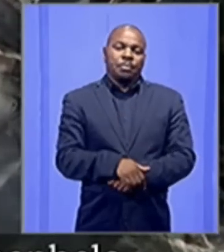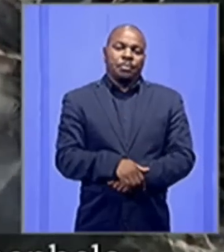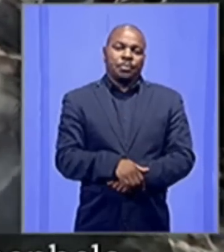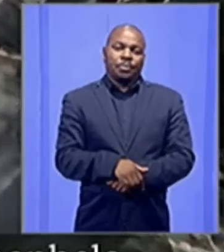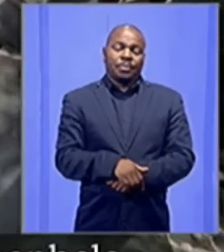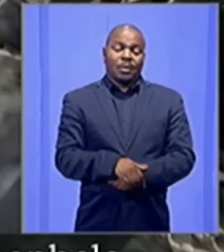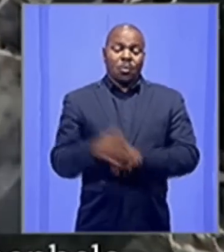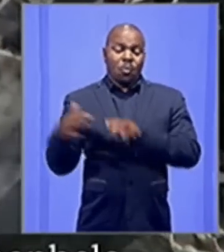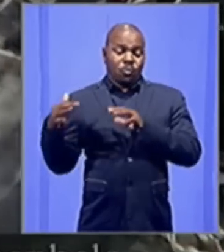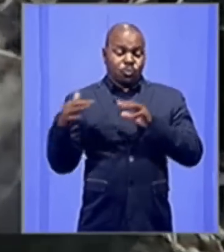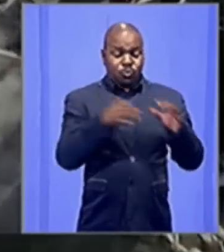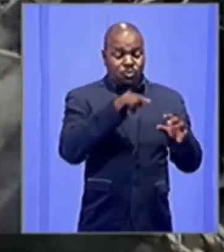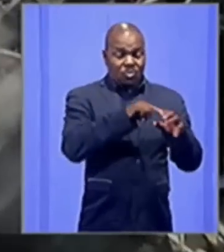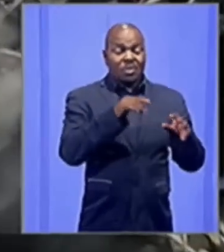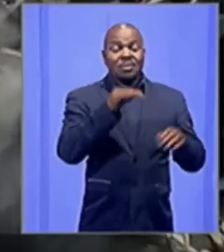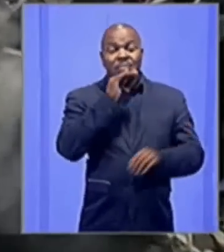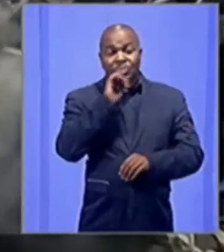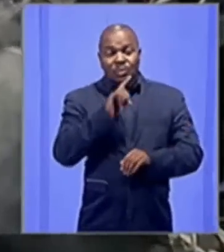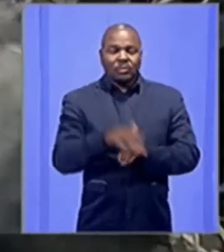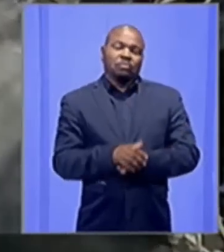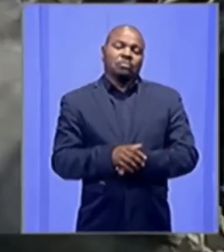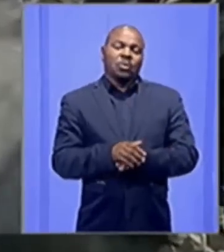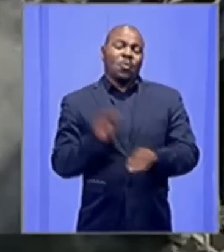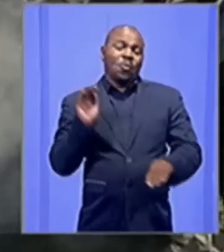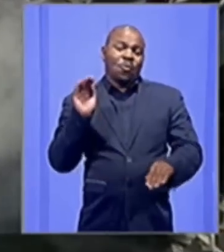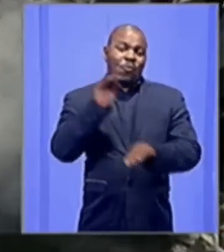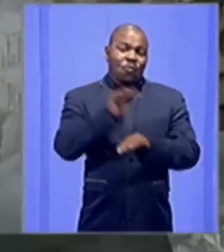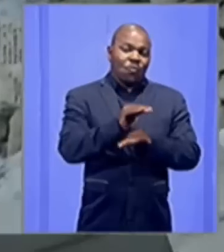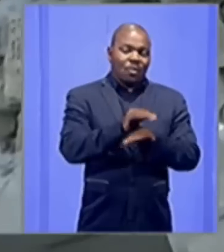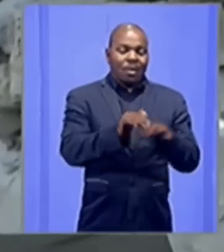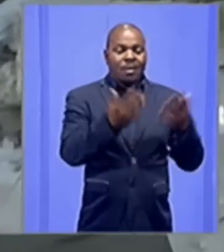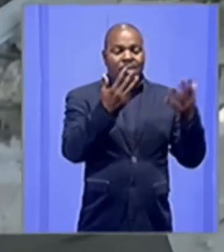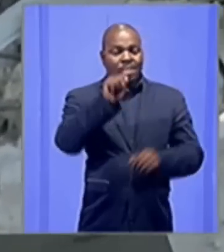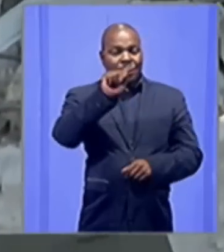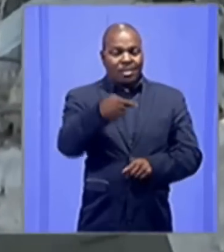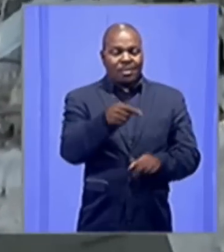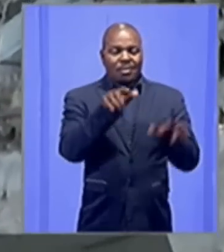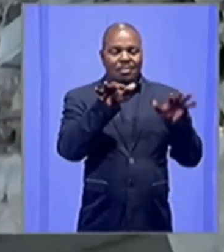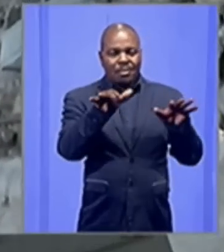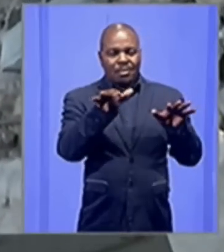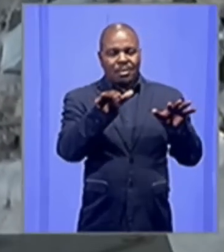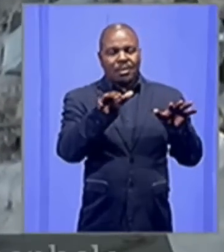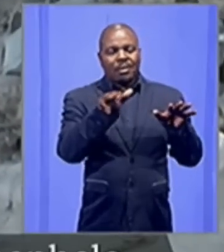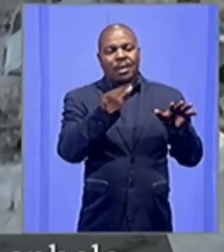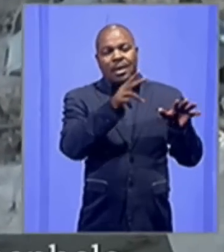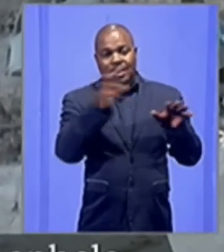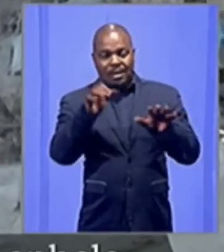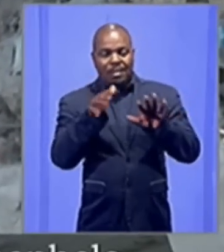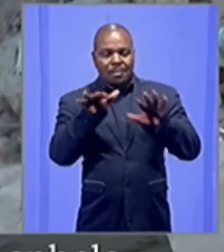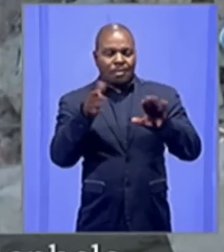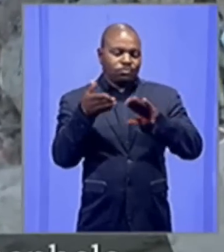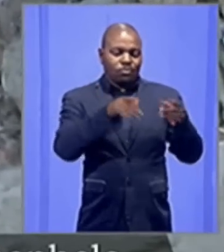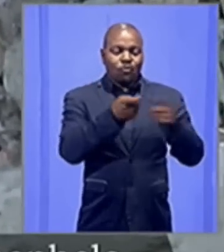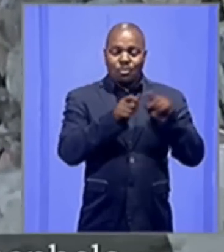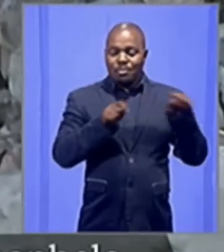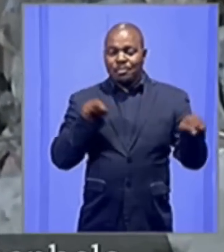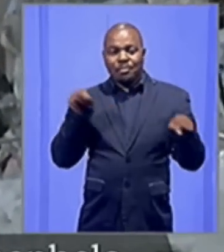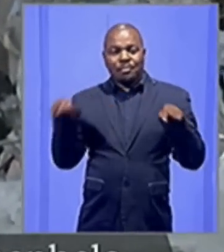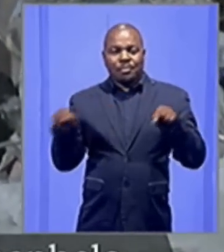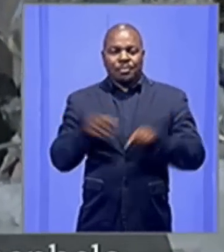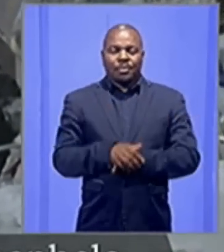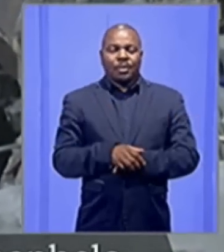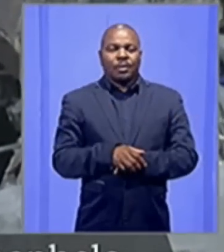Ntwa ye e fetile ka maphelo a batho ba ka godimo ga dikete tše senyane makgolo seswai ka mahlakoreng ka bobedi.